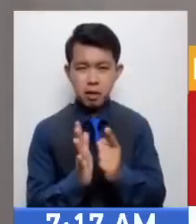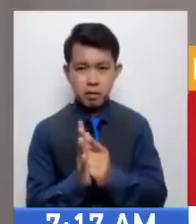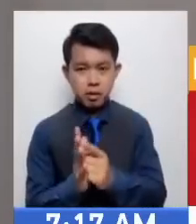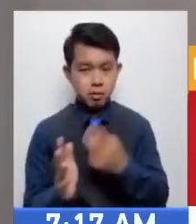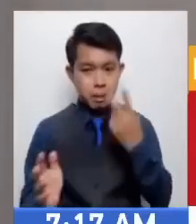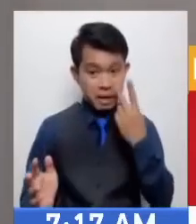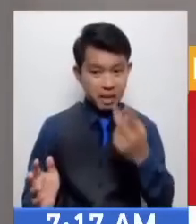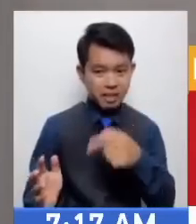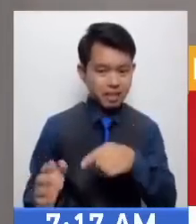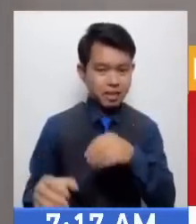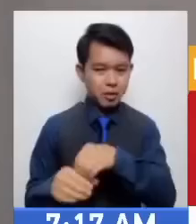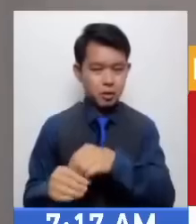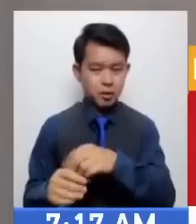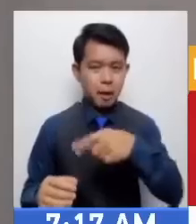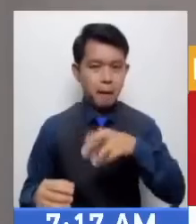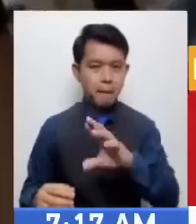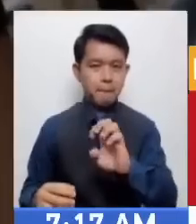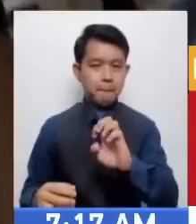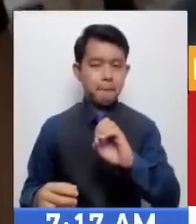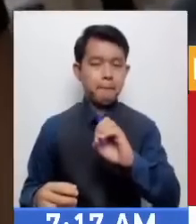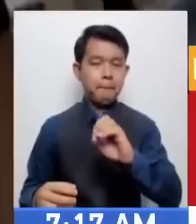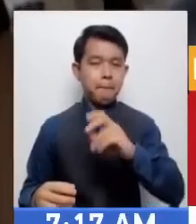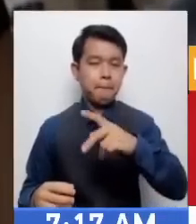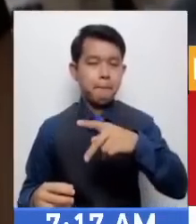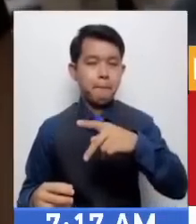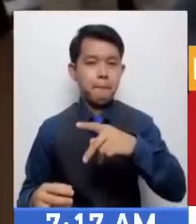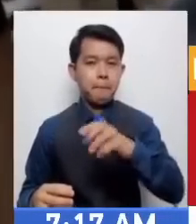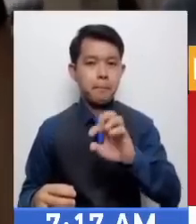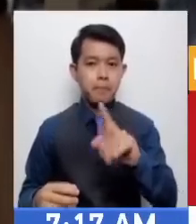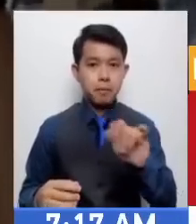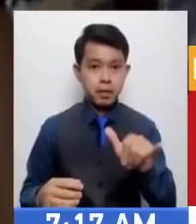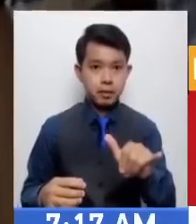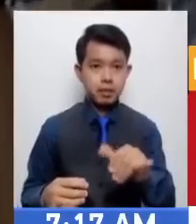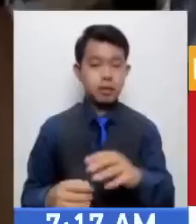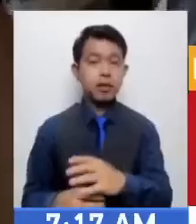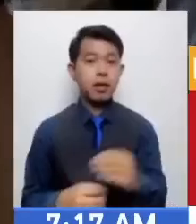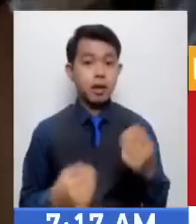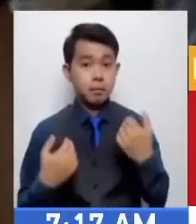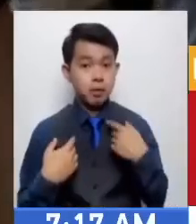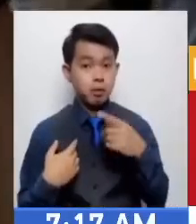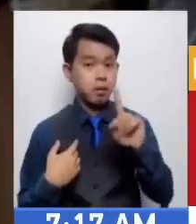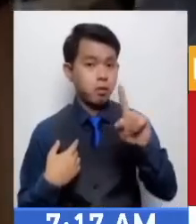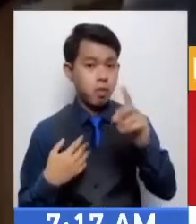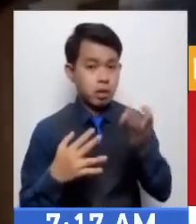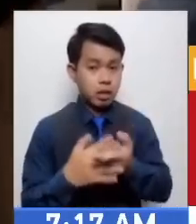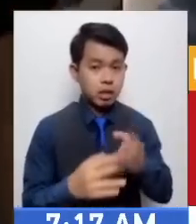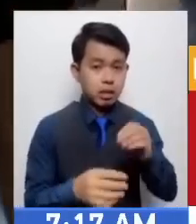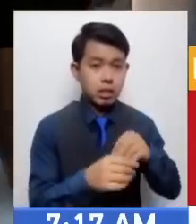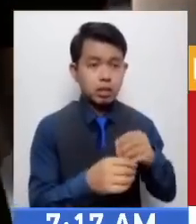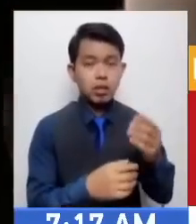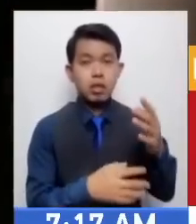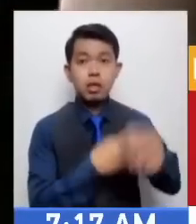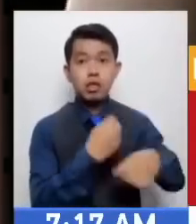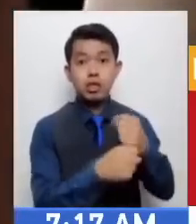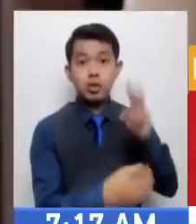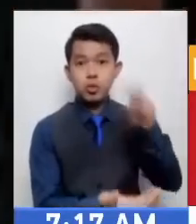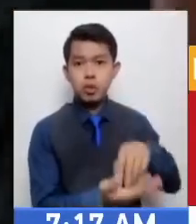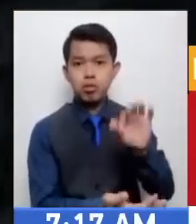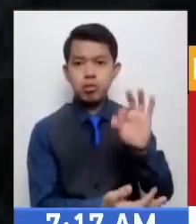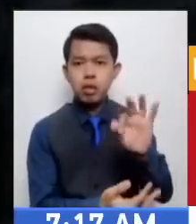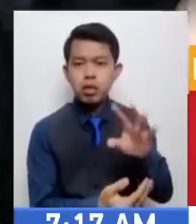properties. Opo. At may isa pong denial, yung isang kaso daw ng 2019 kung saan dati ay inimbestigahan na ng kapulisan